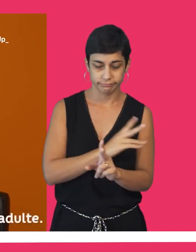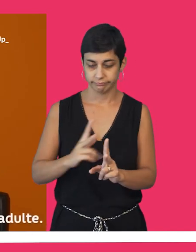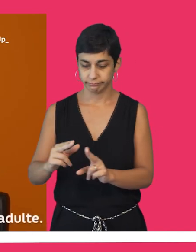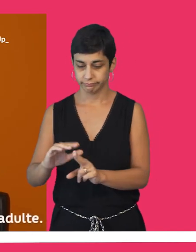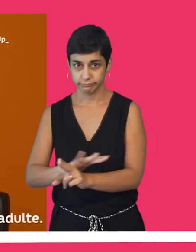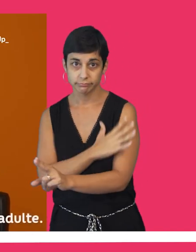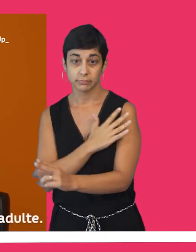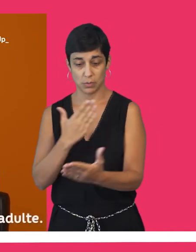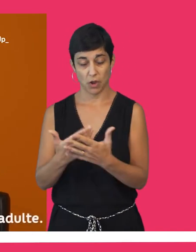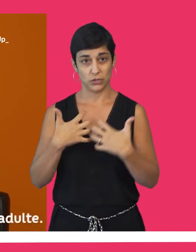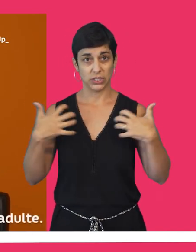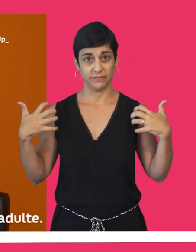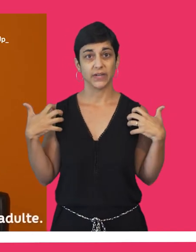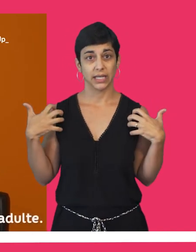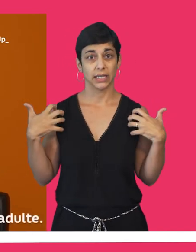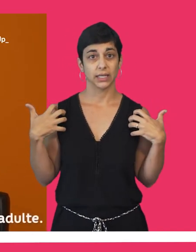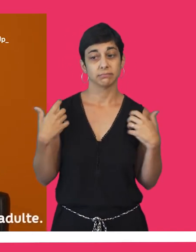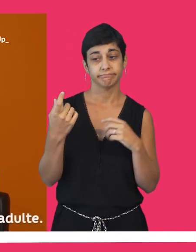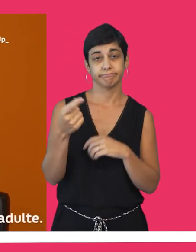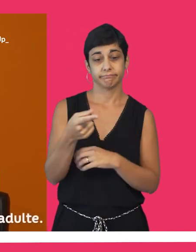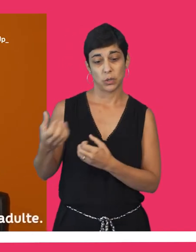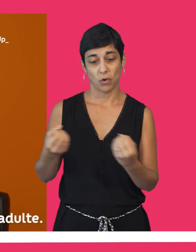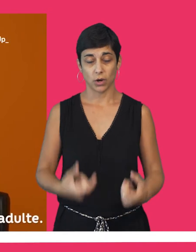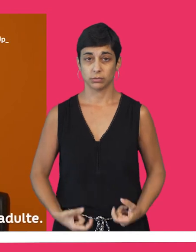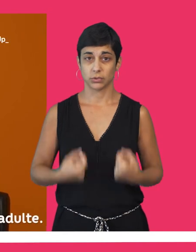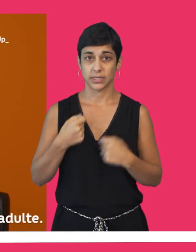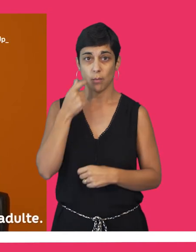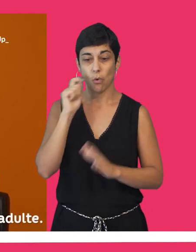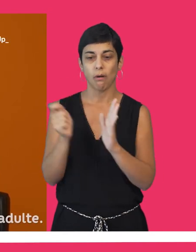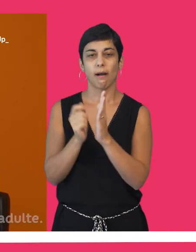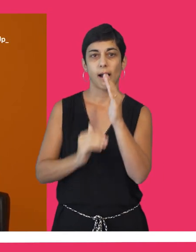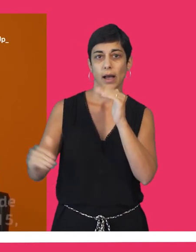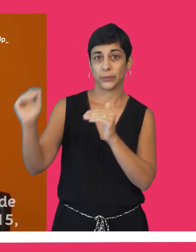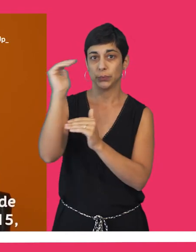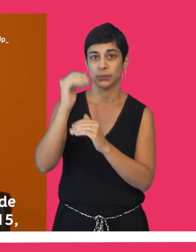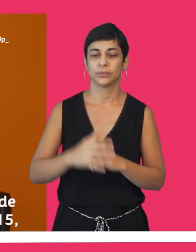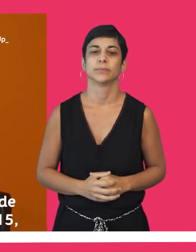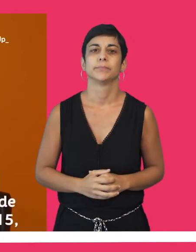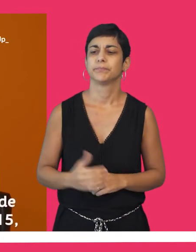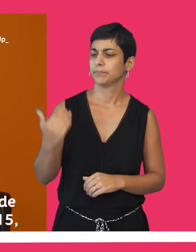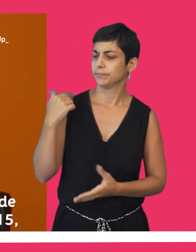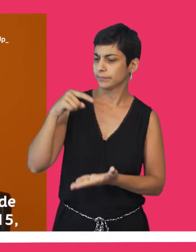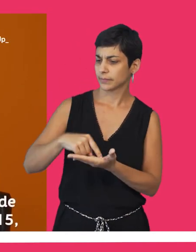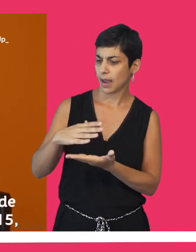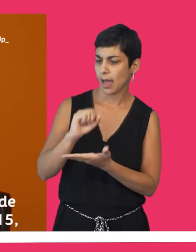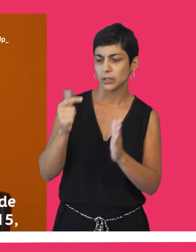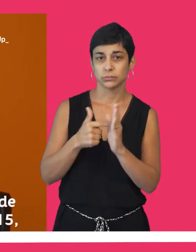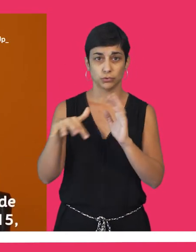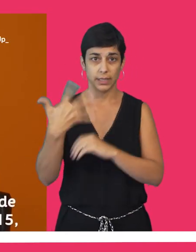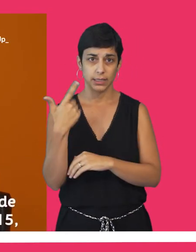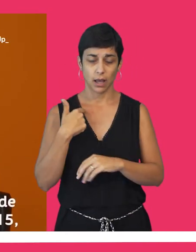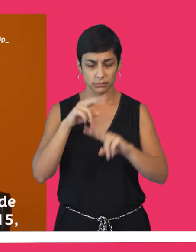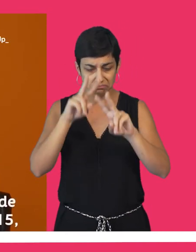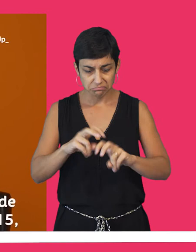été prouvé scientifiquement comme étant le déclencheur du mélanome à l'âge adulte. Nous avons fait une étude sur